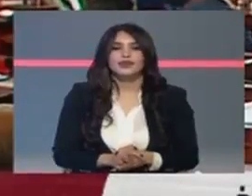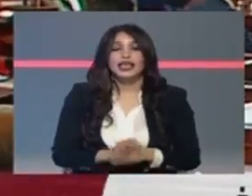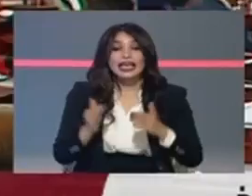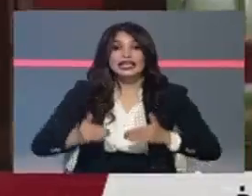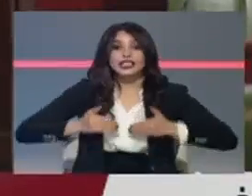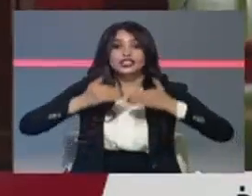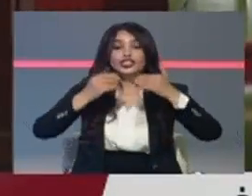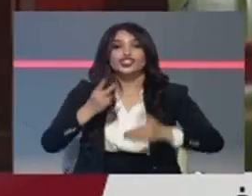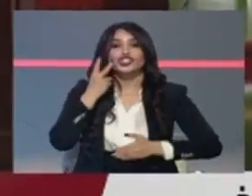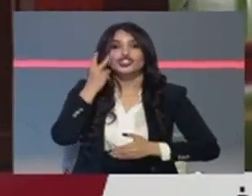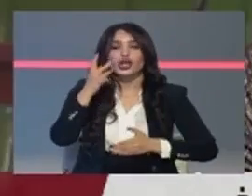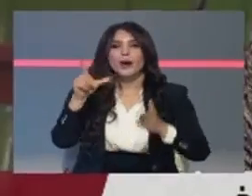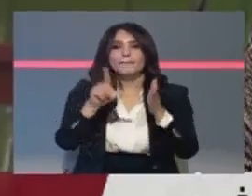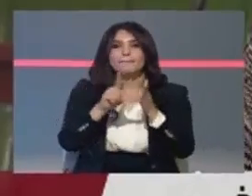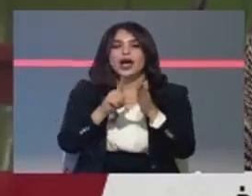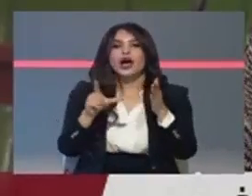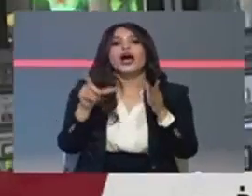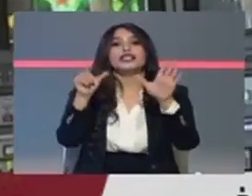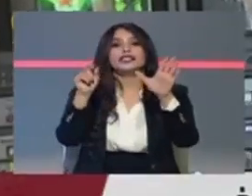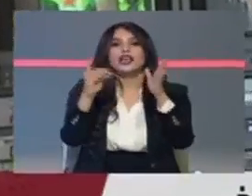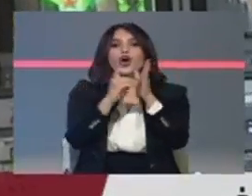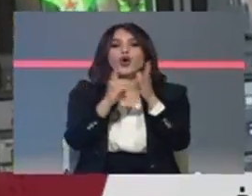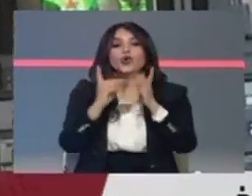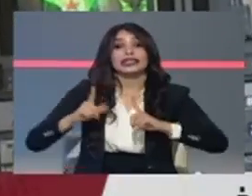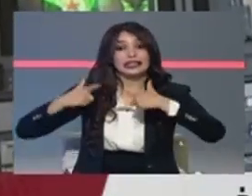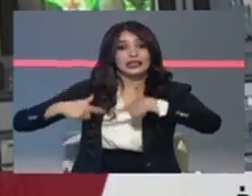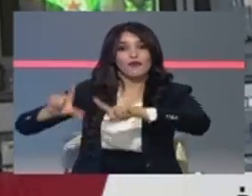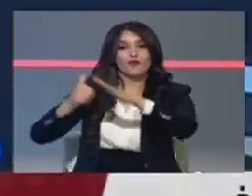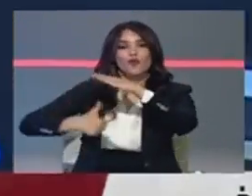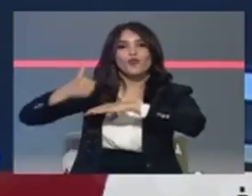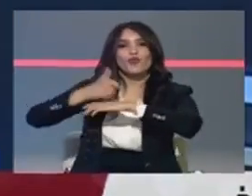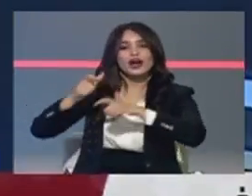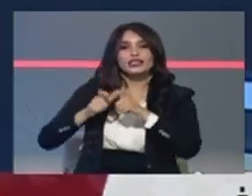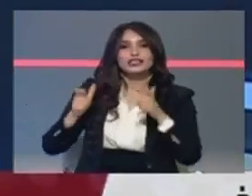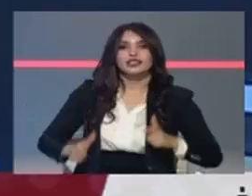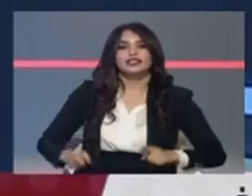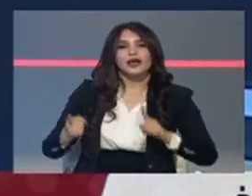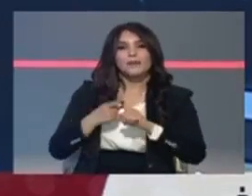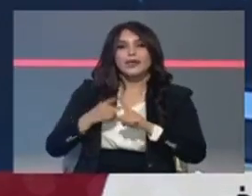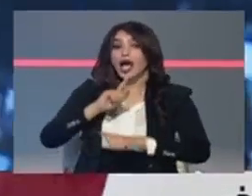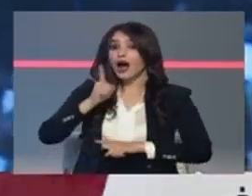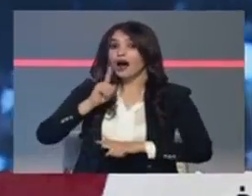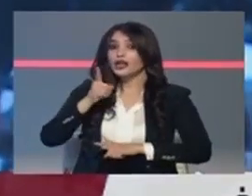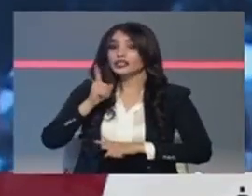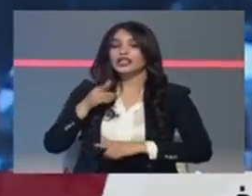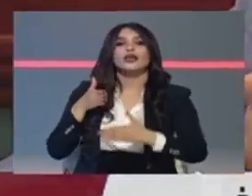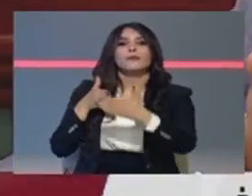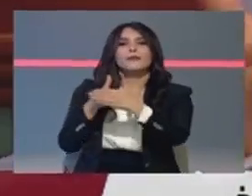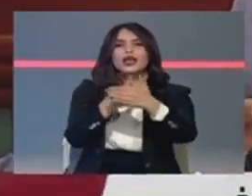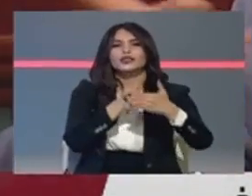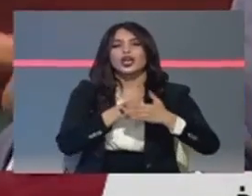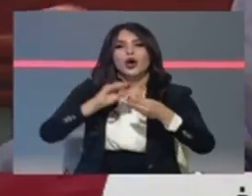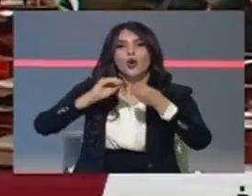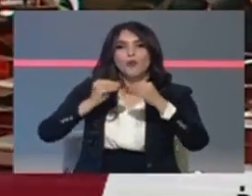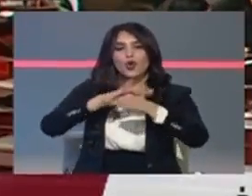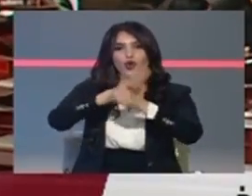تأجيل النظر إلى يوم غد في مشروع القانون المتعلق بالتفويض إلى رئيس الحكومة في إصدار مراسيم لمجابهة تداعيات